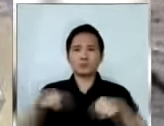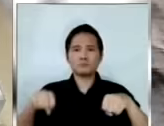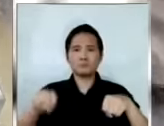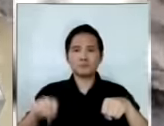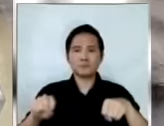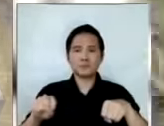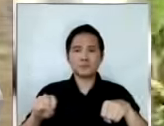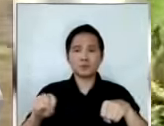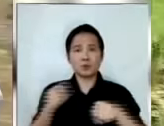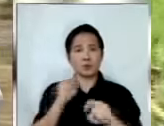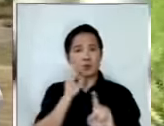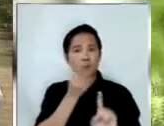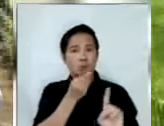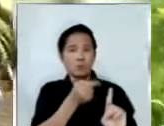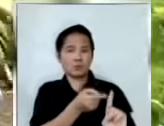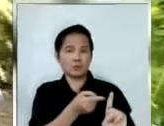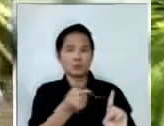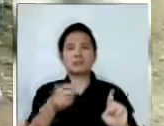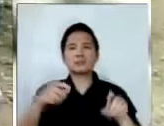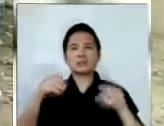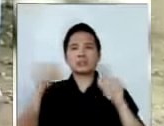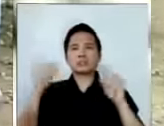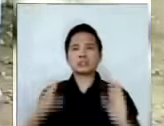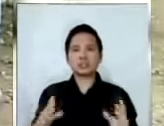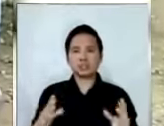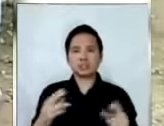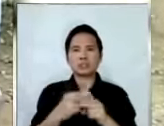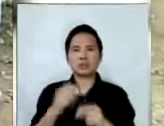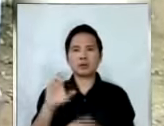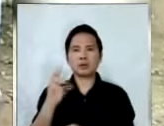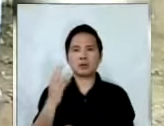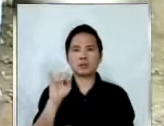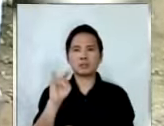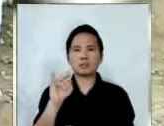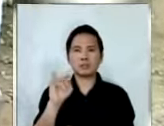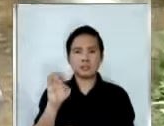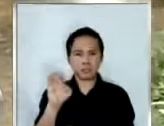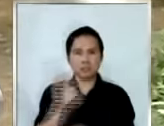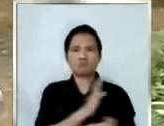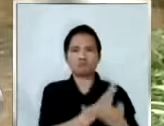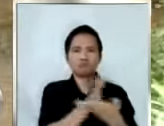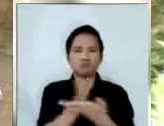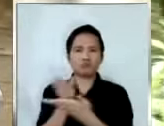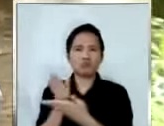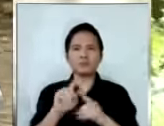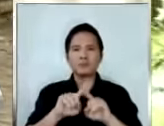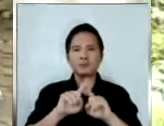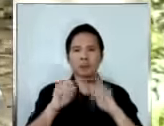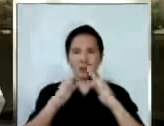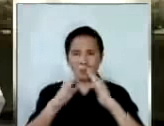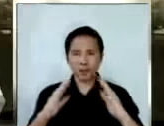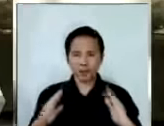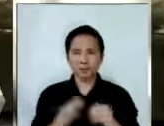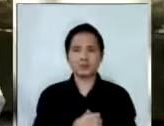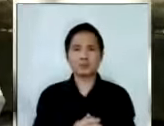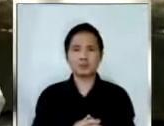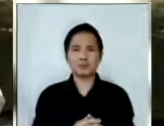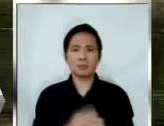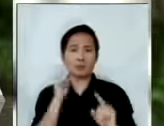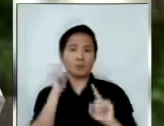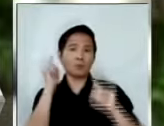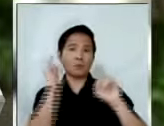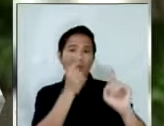Barangay Kandalakit sa Sulat Eastern Samar. Ang mission niya, magbahay-bahay para i-enroll ang mga bata